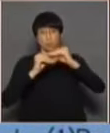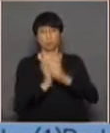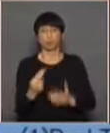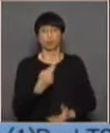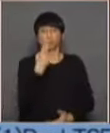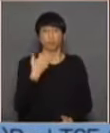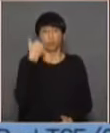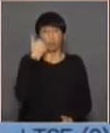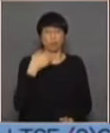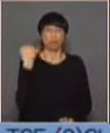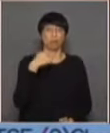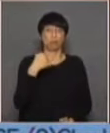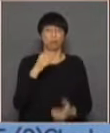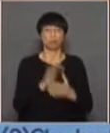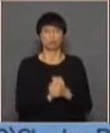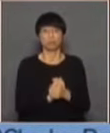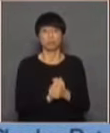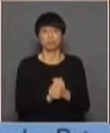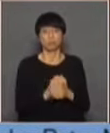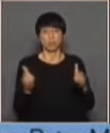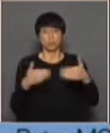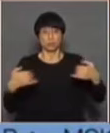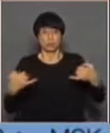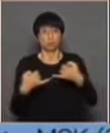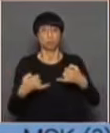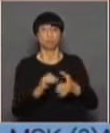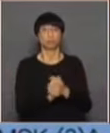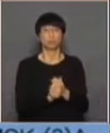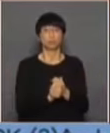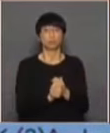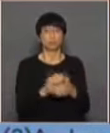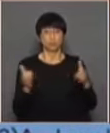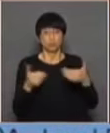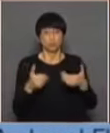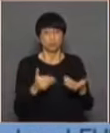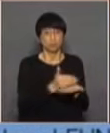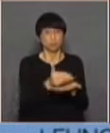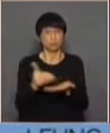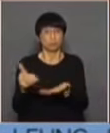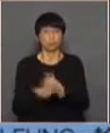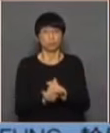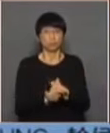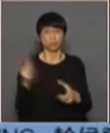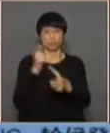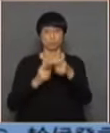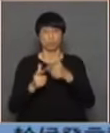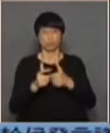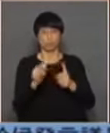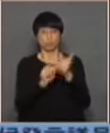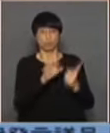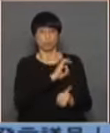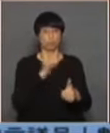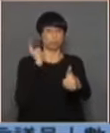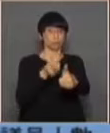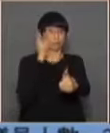效，亦都可能涉及这个利益冲突、利益输送。账目委员会的报告痛斥罗崇